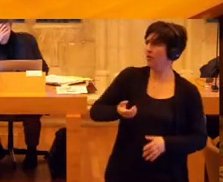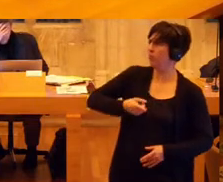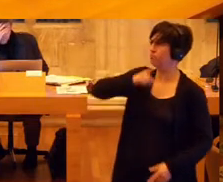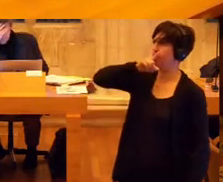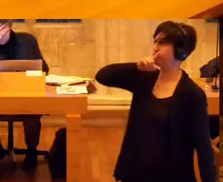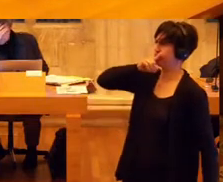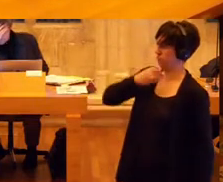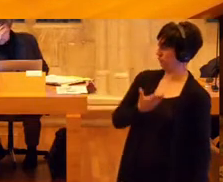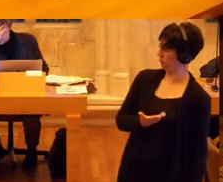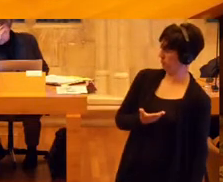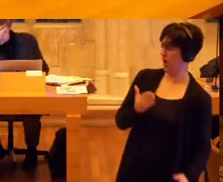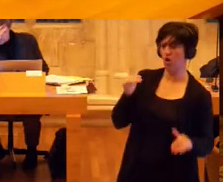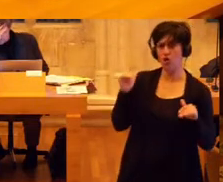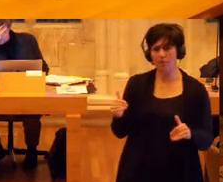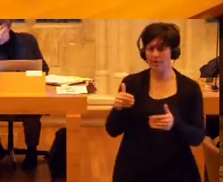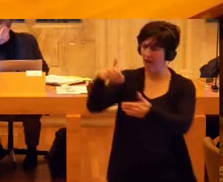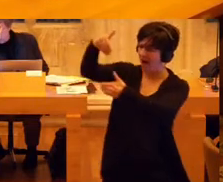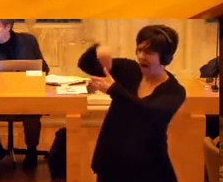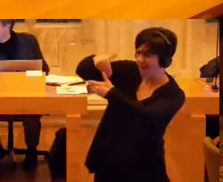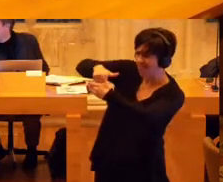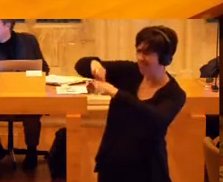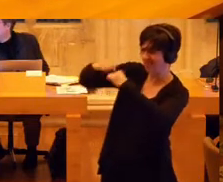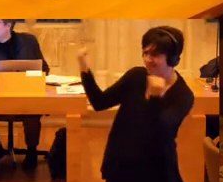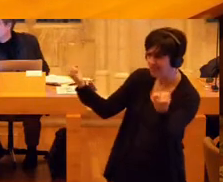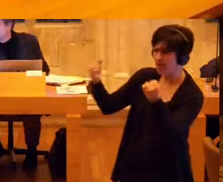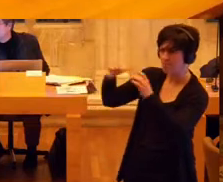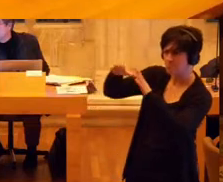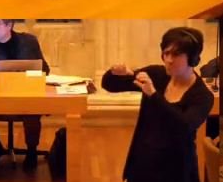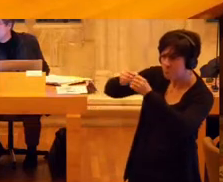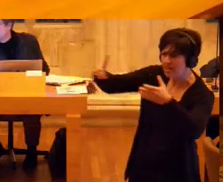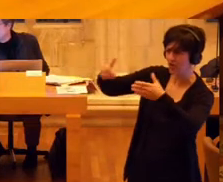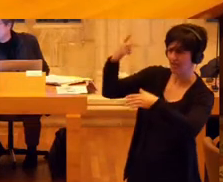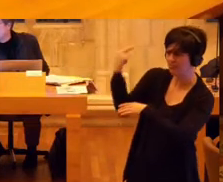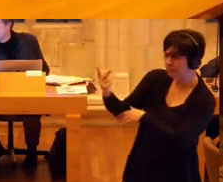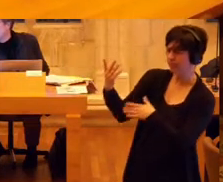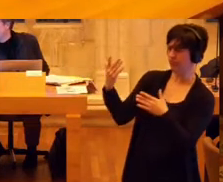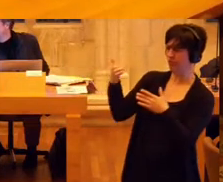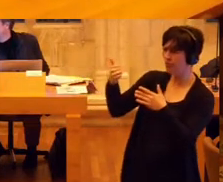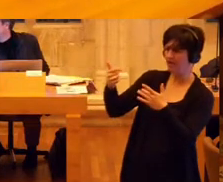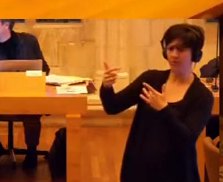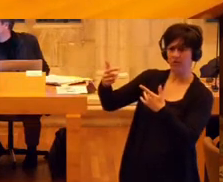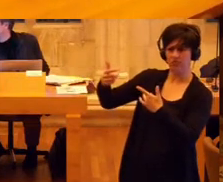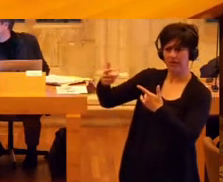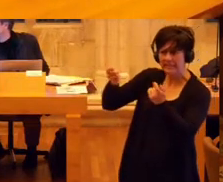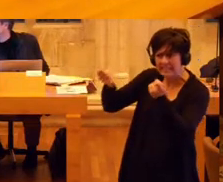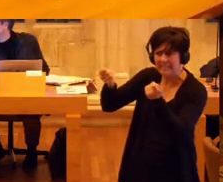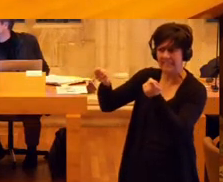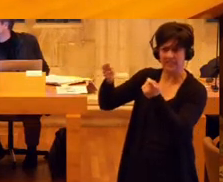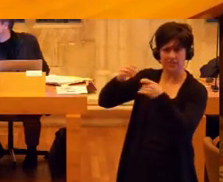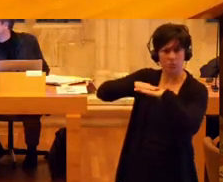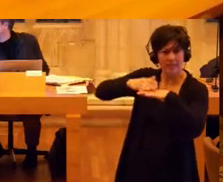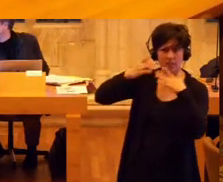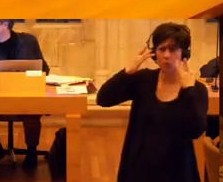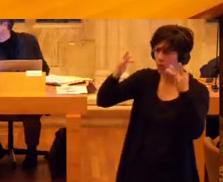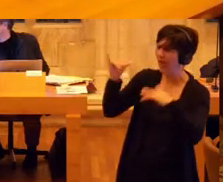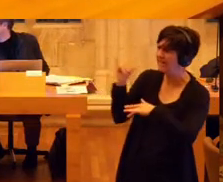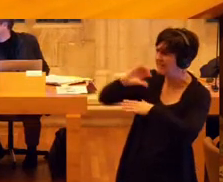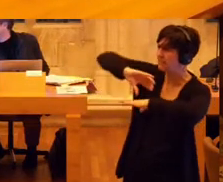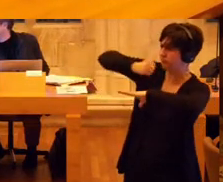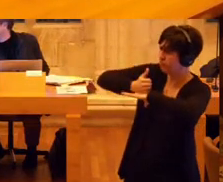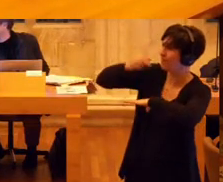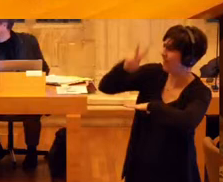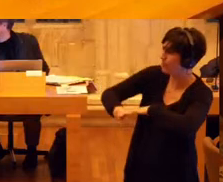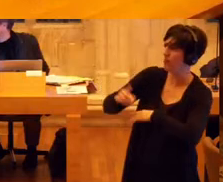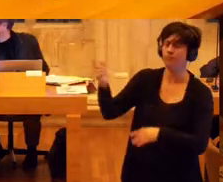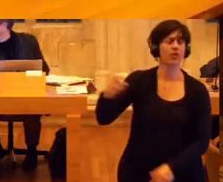ait une réflexion interne à votre majorité pour coordonner un petit peu la politique culturelle. Les